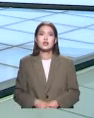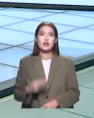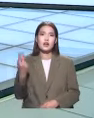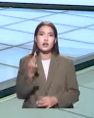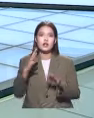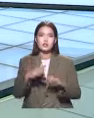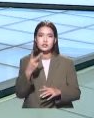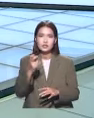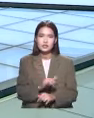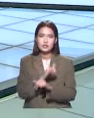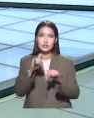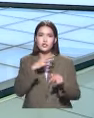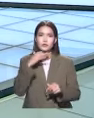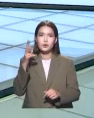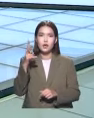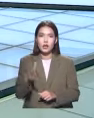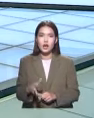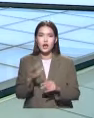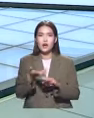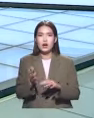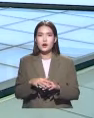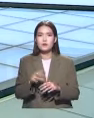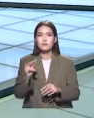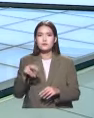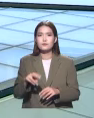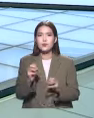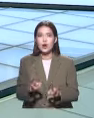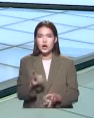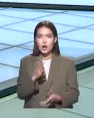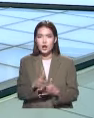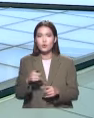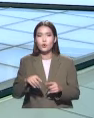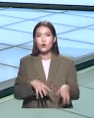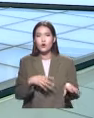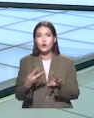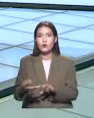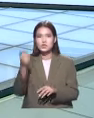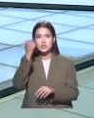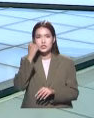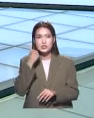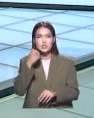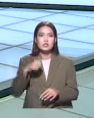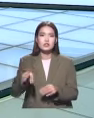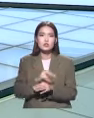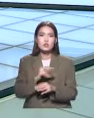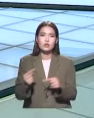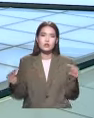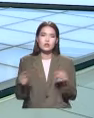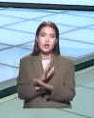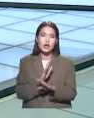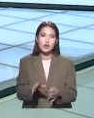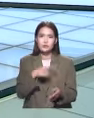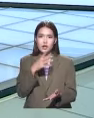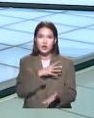Елордада 200-ден астам көпқабатты үй апатты жағдайда. Көбісі құлайын деп тұр. Әбден тозығы жеткен соншалық жөндеуге жарамайды дейді